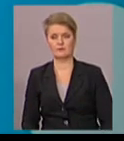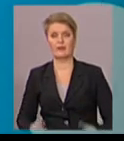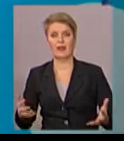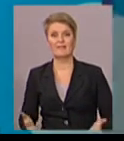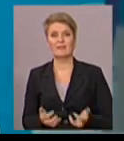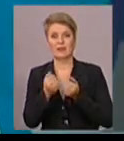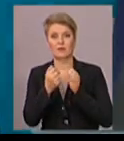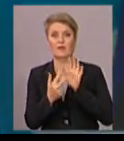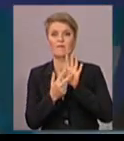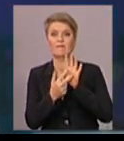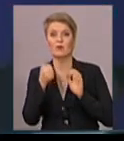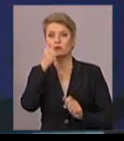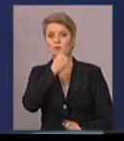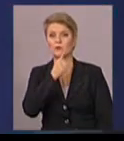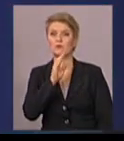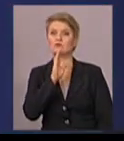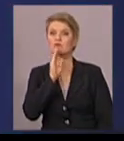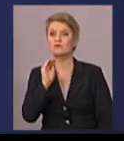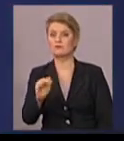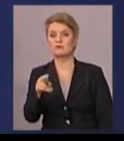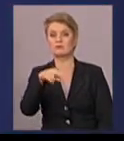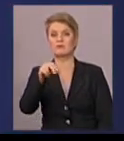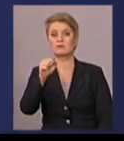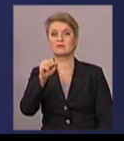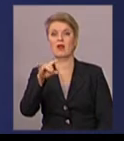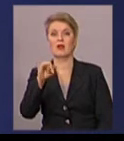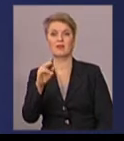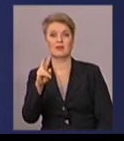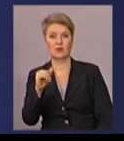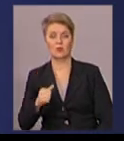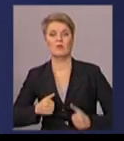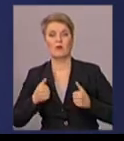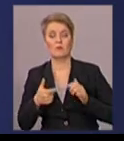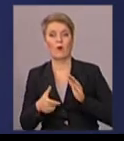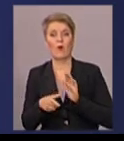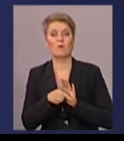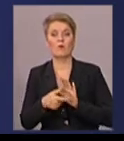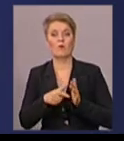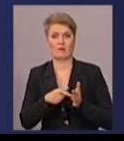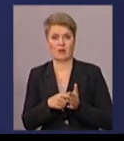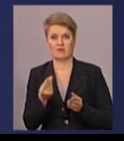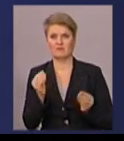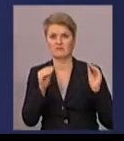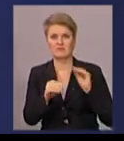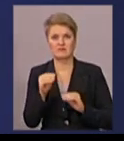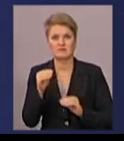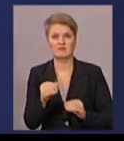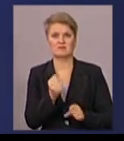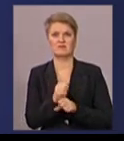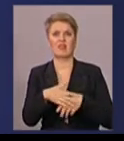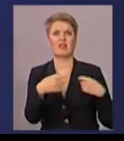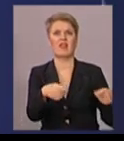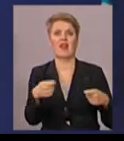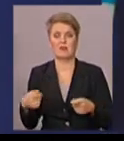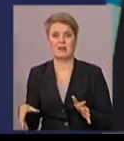Врятувати 8-річну вінничанку Даринку намагаються її однокласники. Вони відкладають свої кишенькові гроші, влаштовують благодійні ярмарки